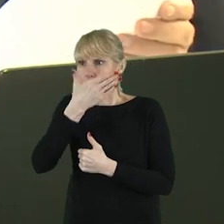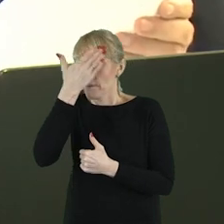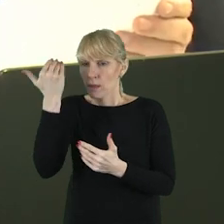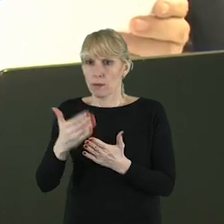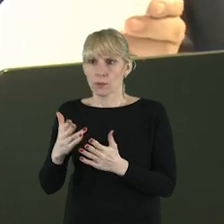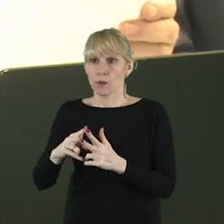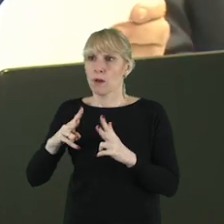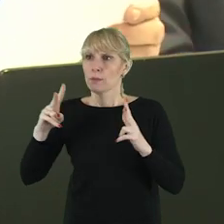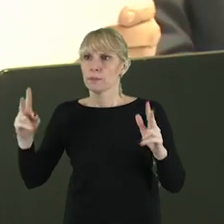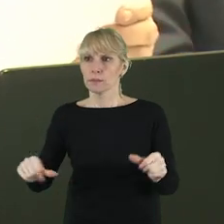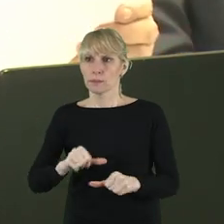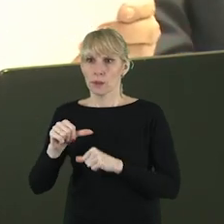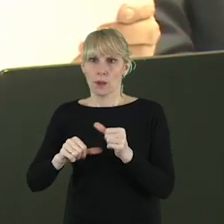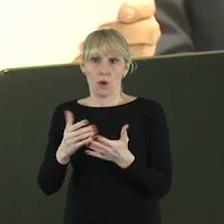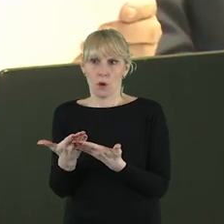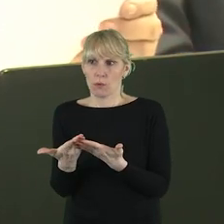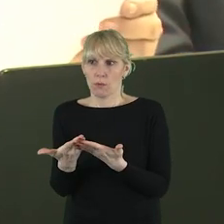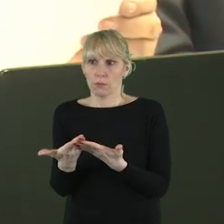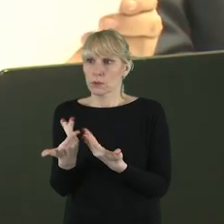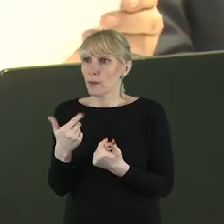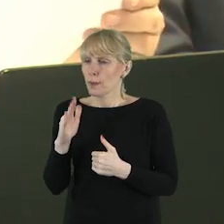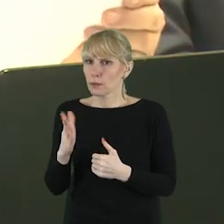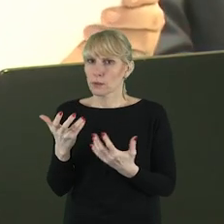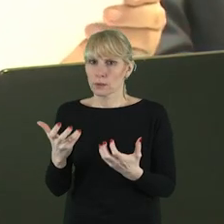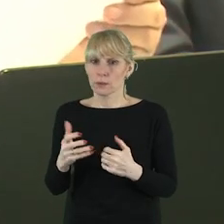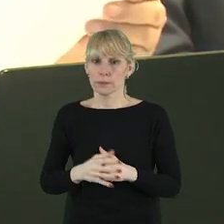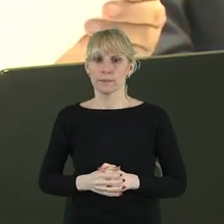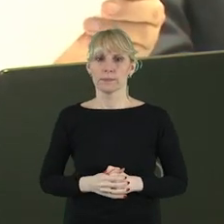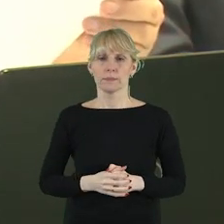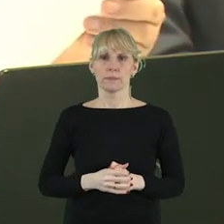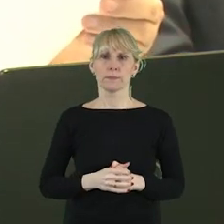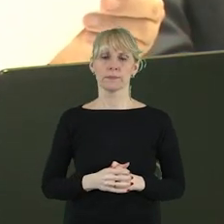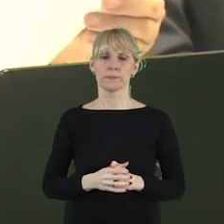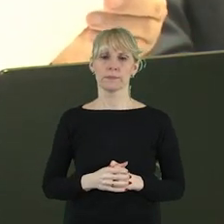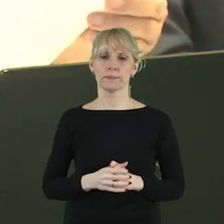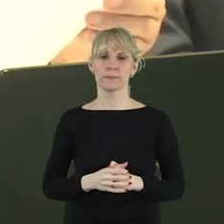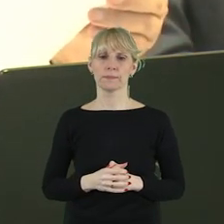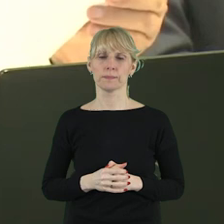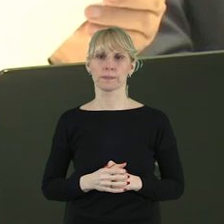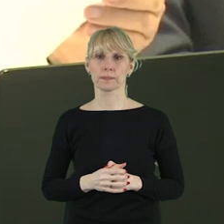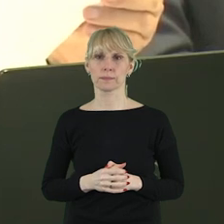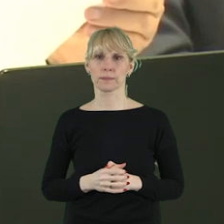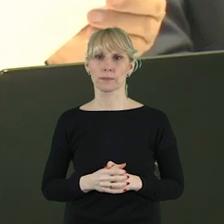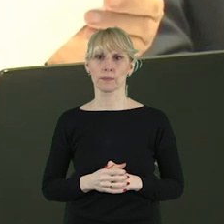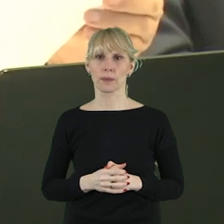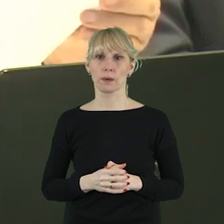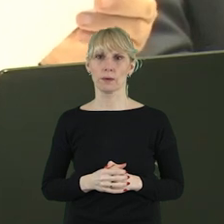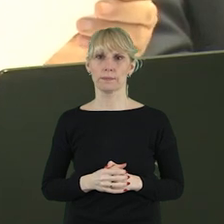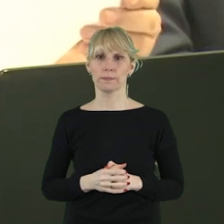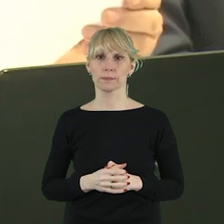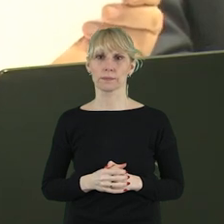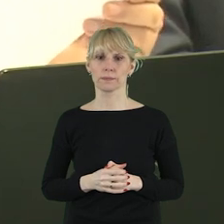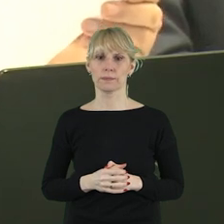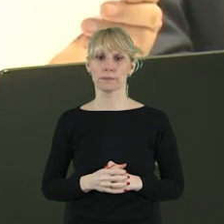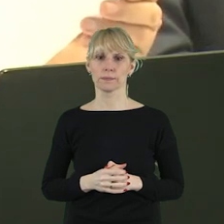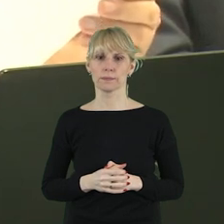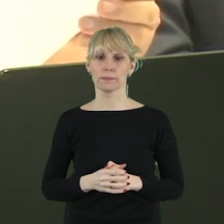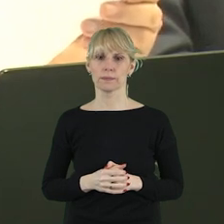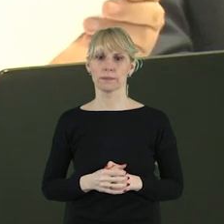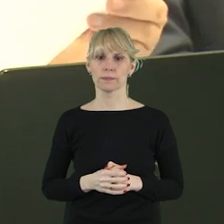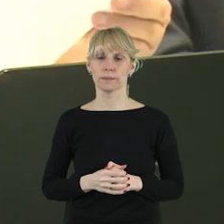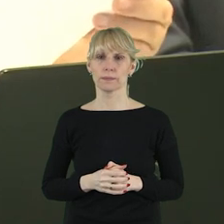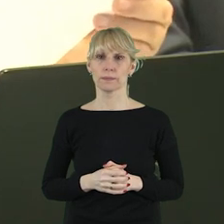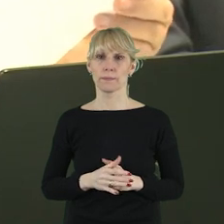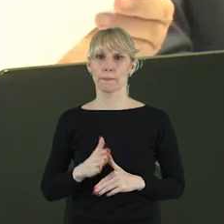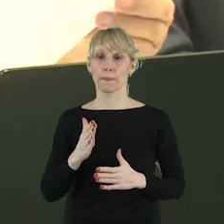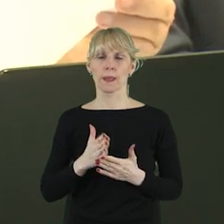wiem. Co do tego, że apelowałem do państwa do tego, żebyście się też zaangażowali.